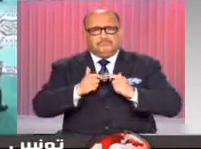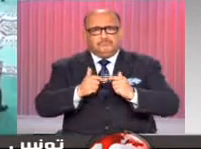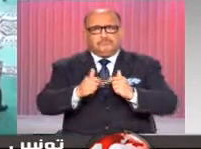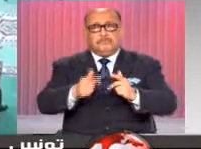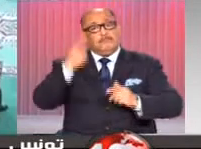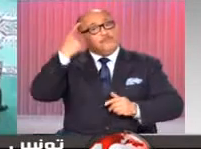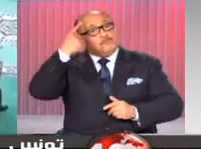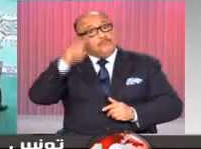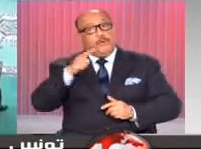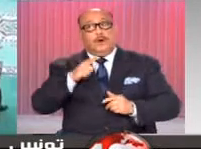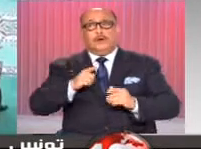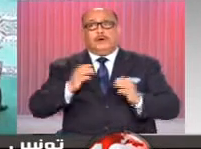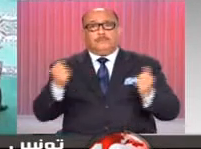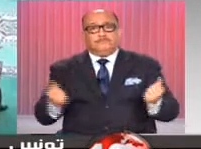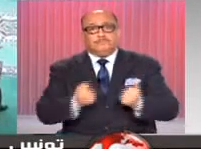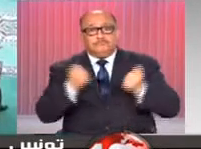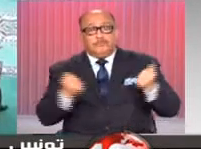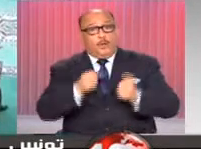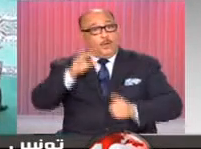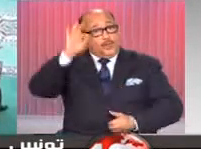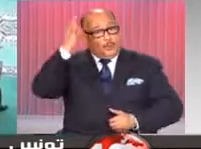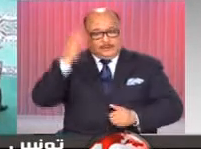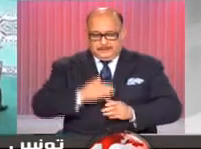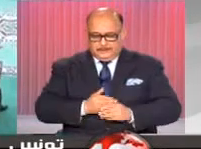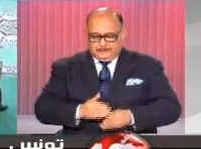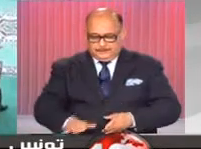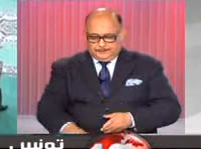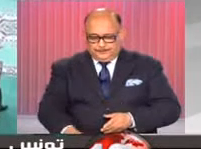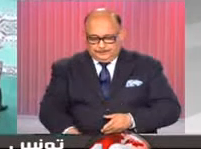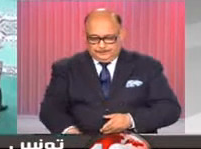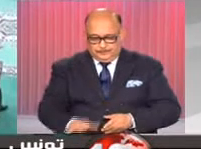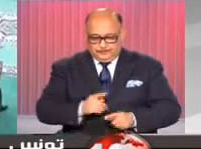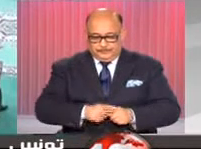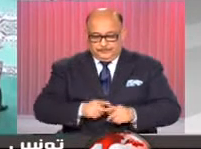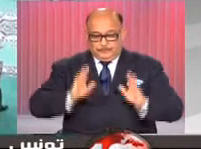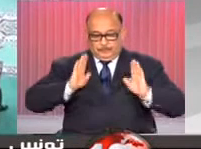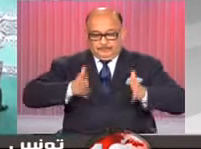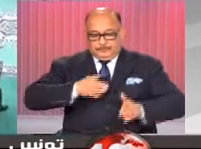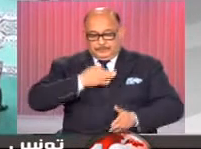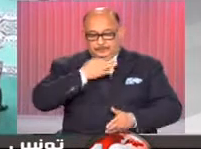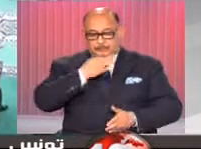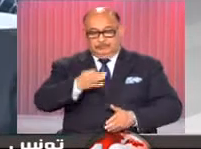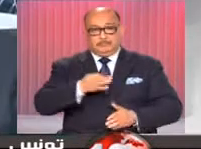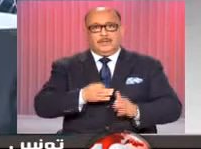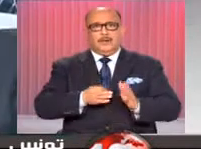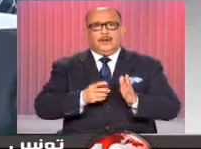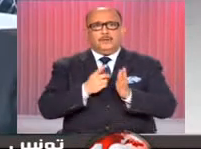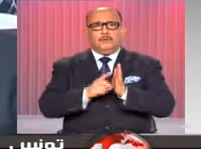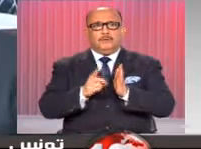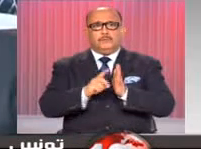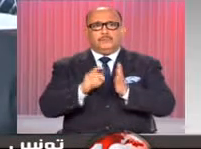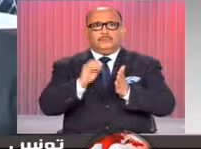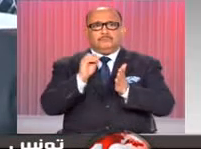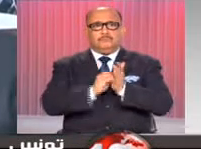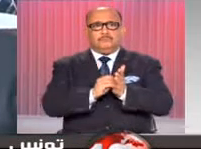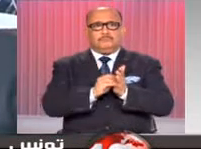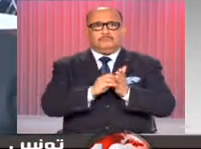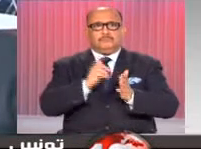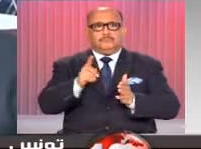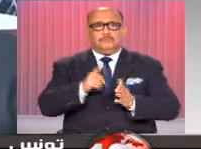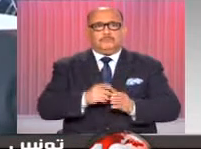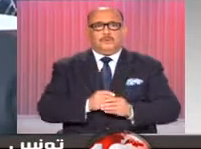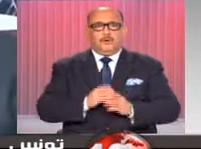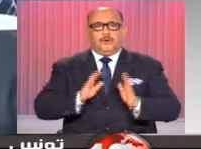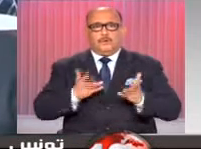المنتخب الباجي قايد السبسي اليمين الدستورية ليتسلم لاحقا السلطة في موكب رسمي بقصر قرطاج،